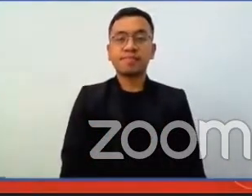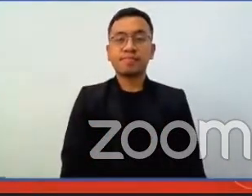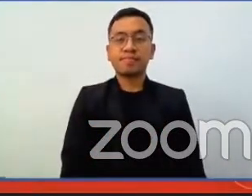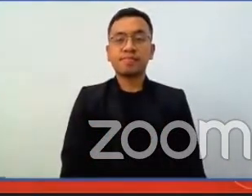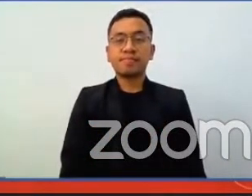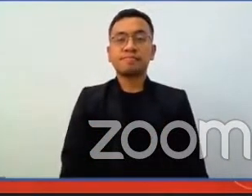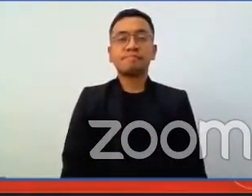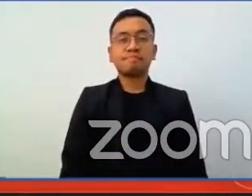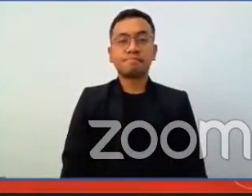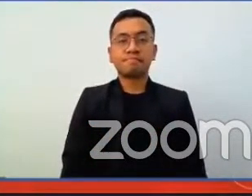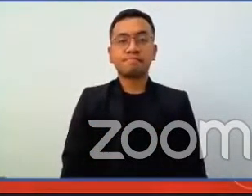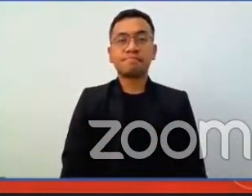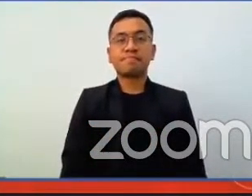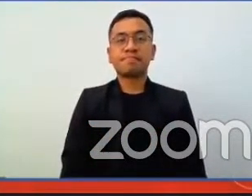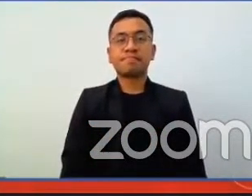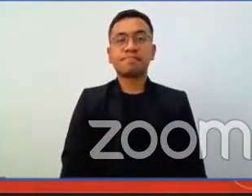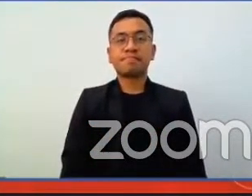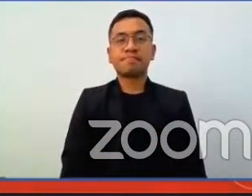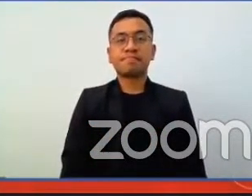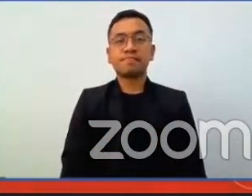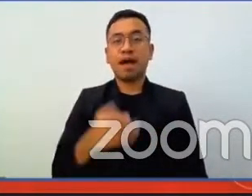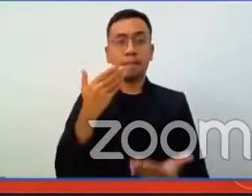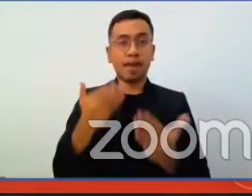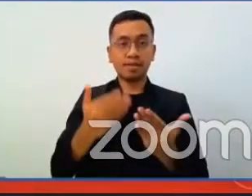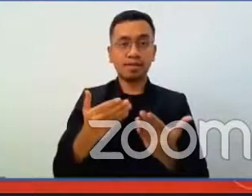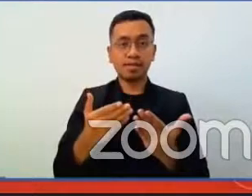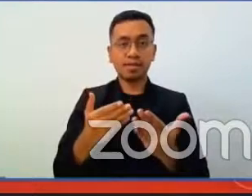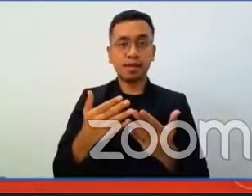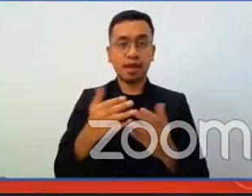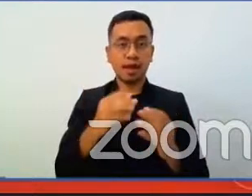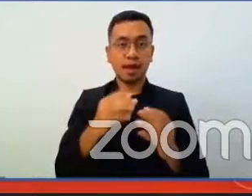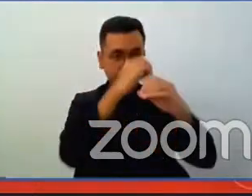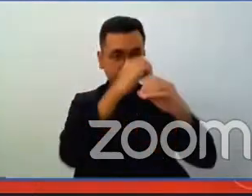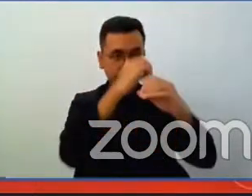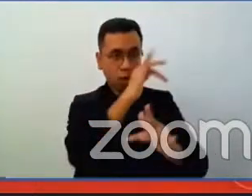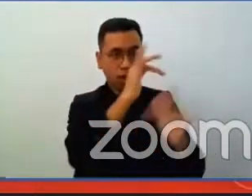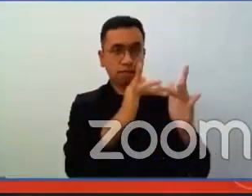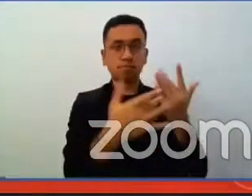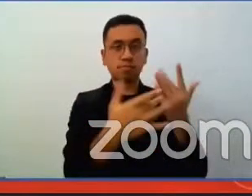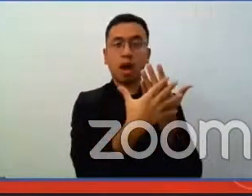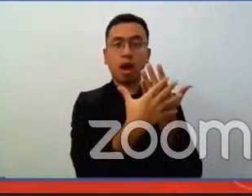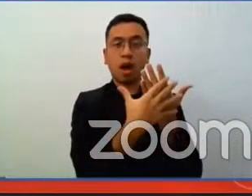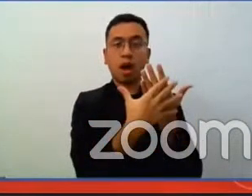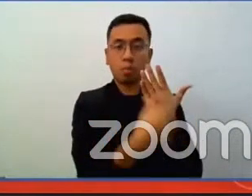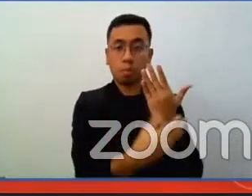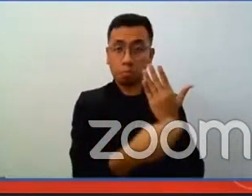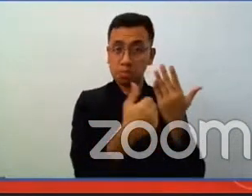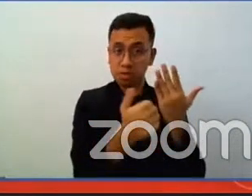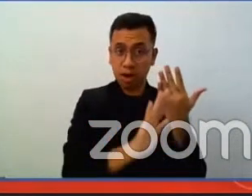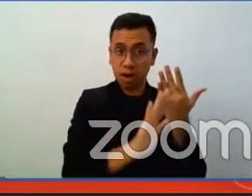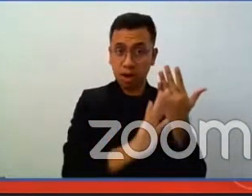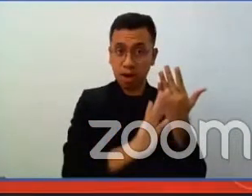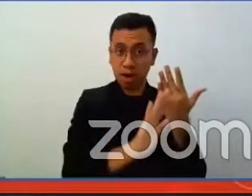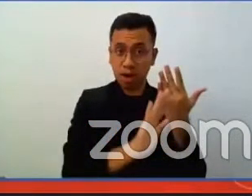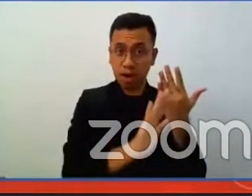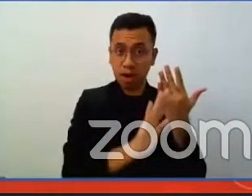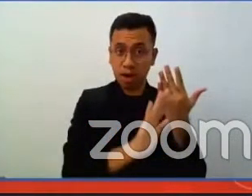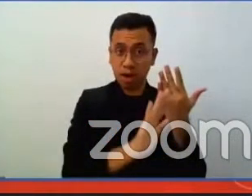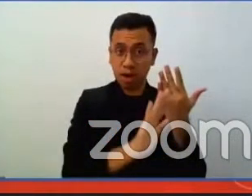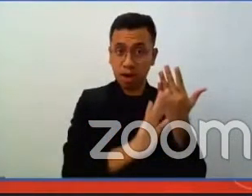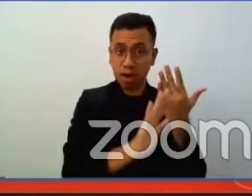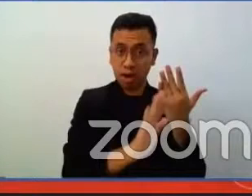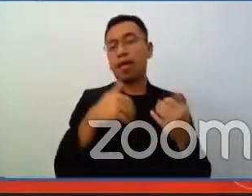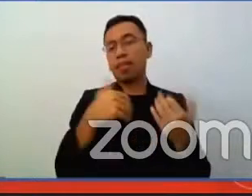mungkin aplikasi virtual lab tadi sebut dapat diunduh dan dipakai off grid? Jadi